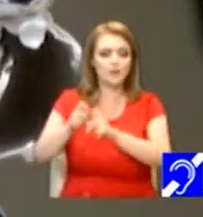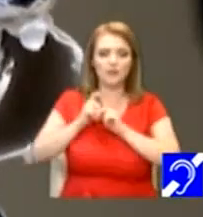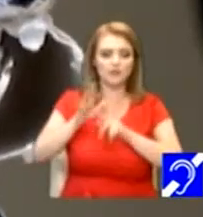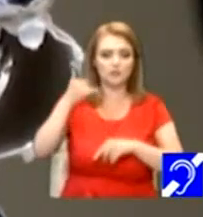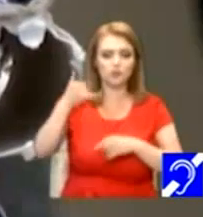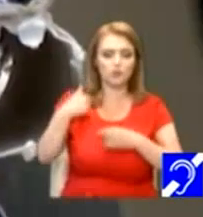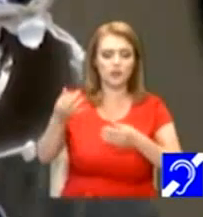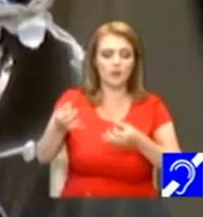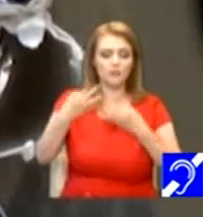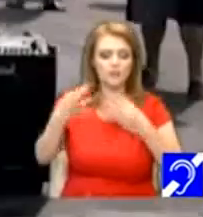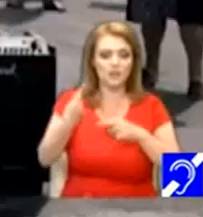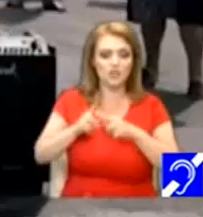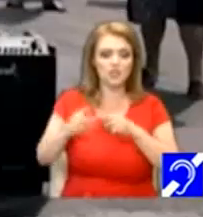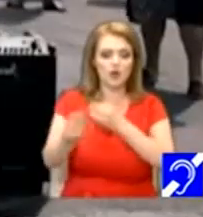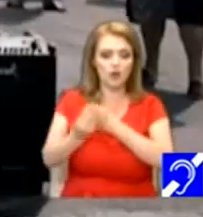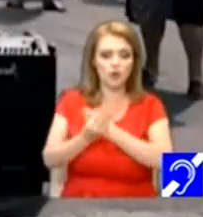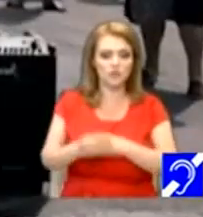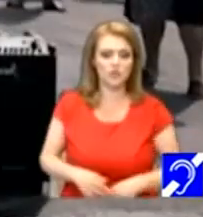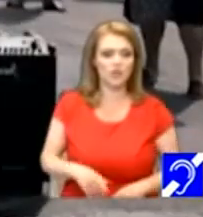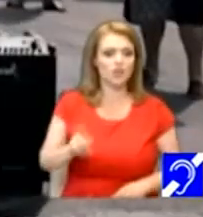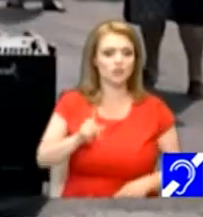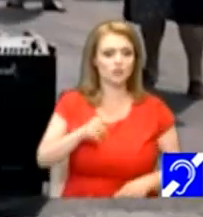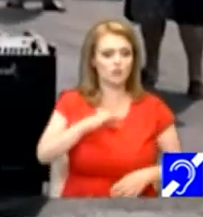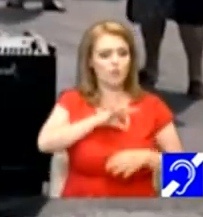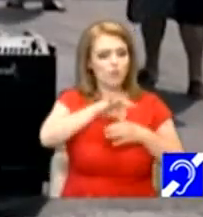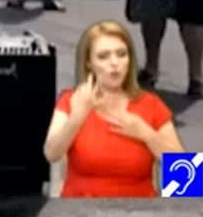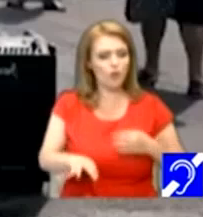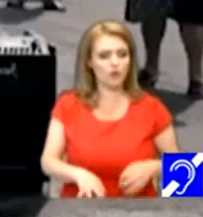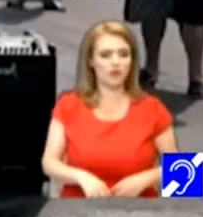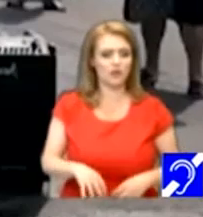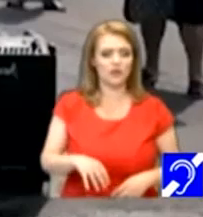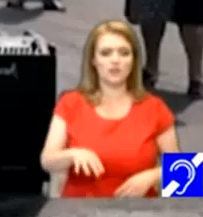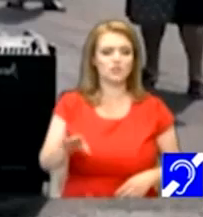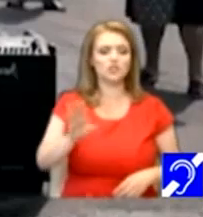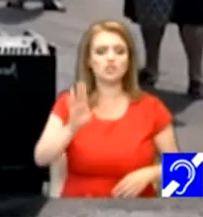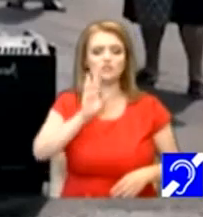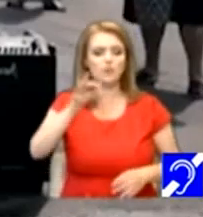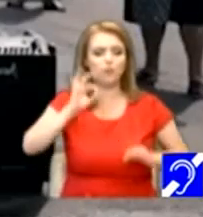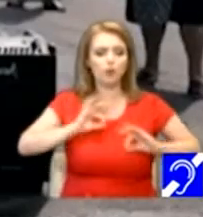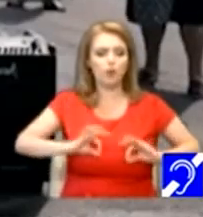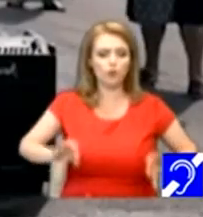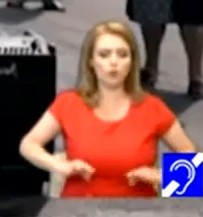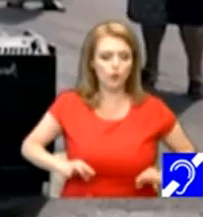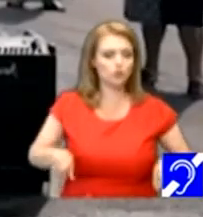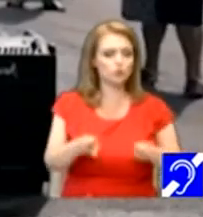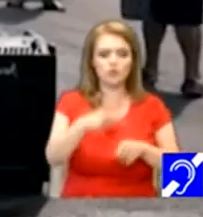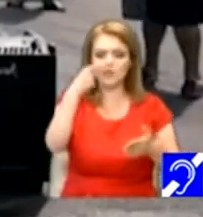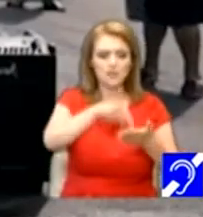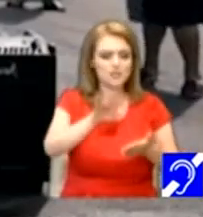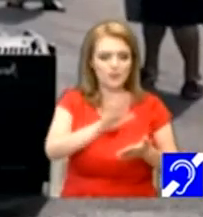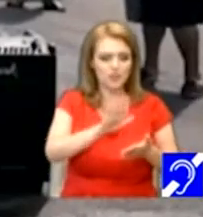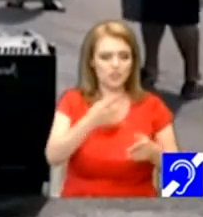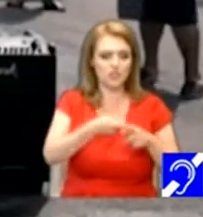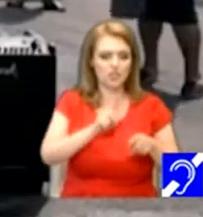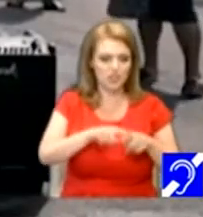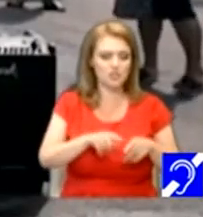pentru a comenta acuzațiile. Cel mai strigător la cer este că nici doamna procuror nu a intervenit să facă recuz la